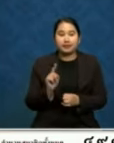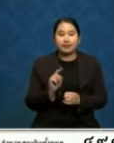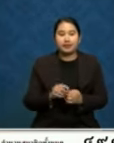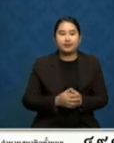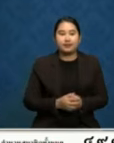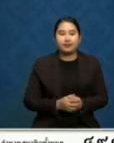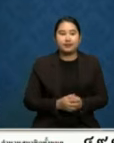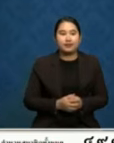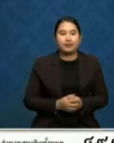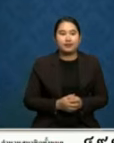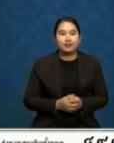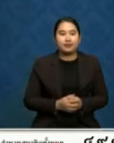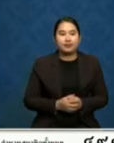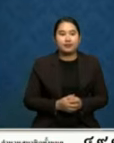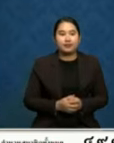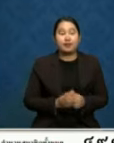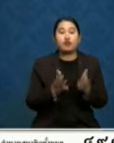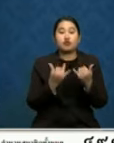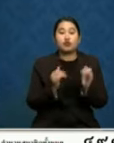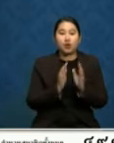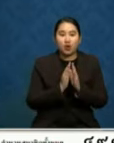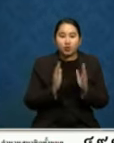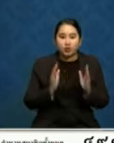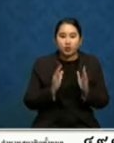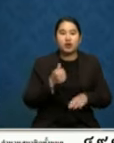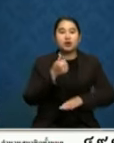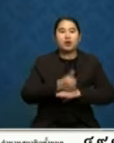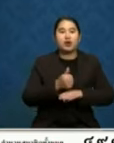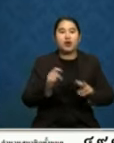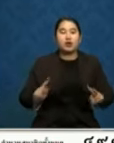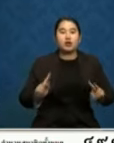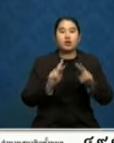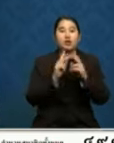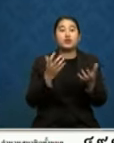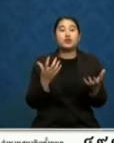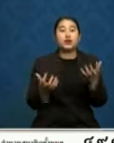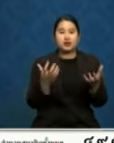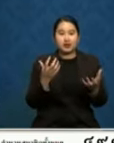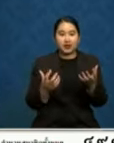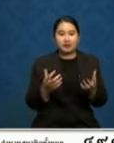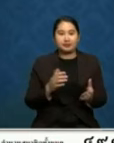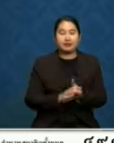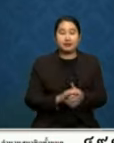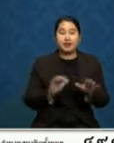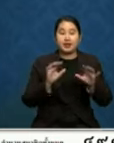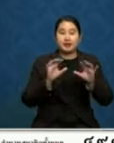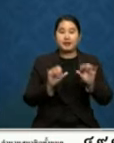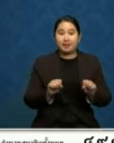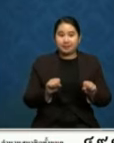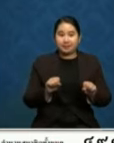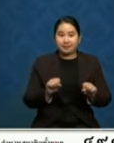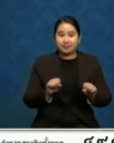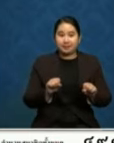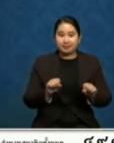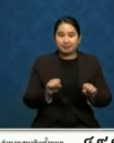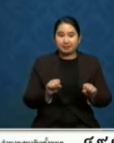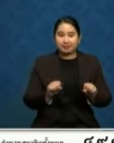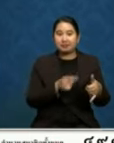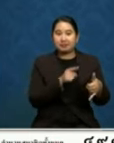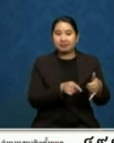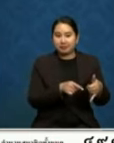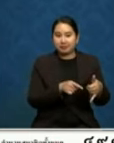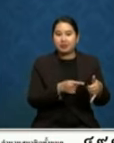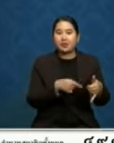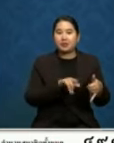ครับก็ต้องขอขอบคุณรัฐมนตรีว่าการกระทรวงยุติธรรมนะครับที่ตามจับผู้ถูกกล่าวหาคดี